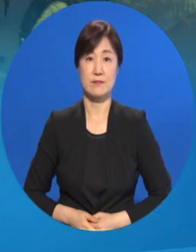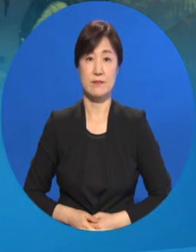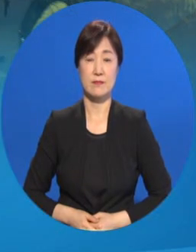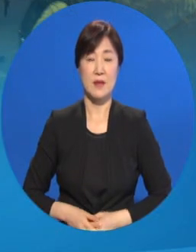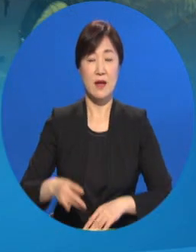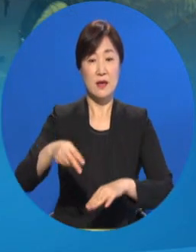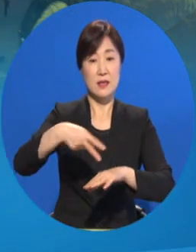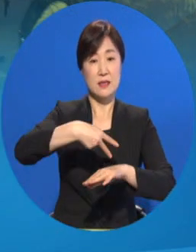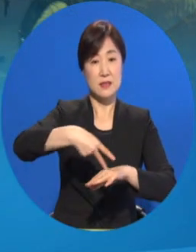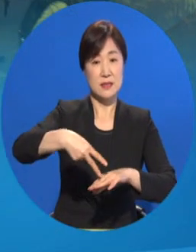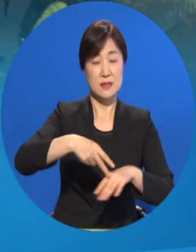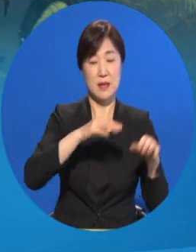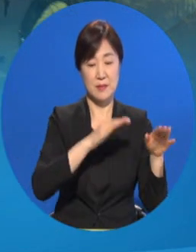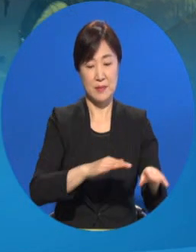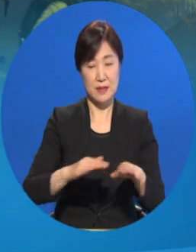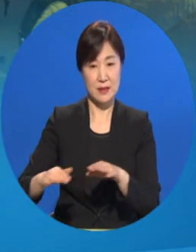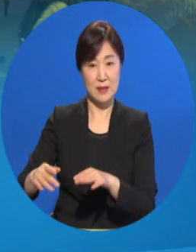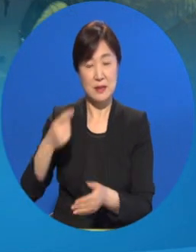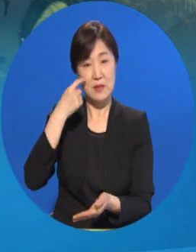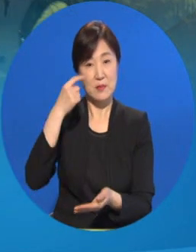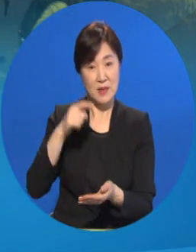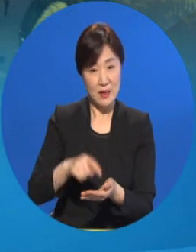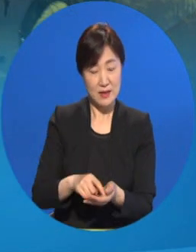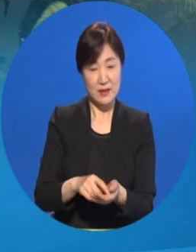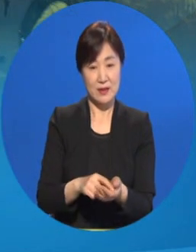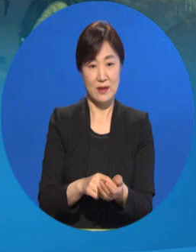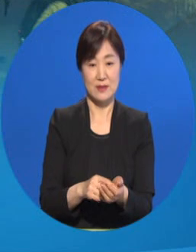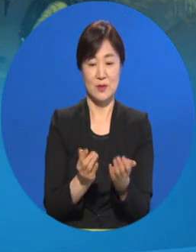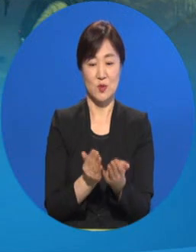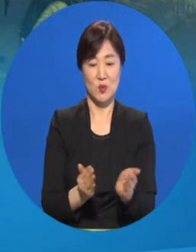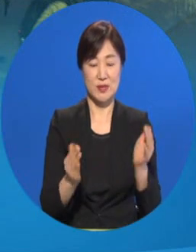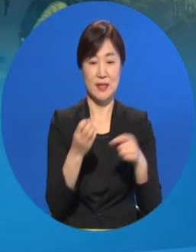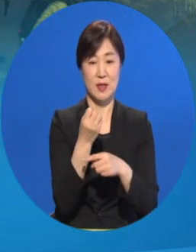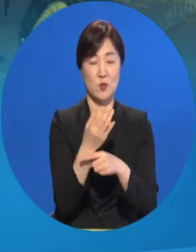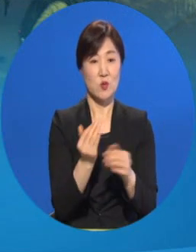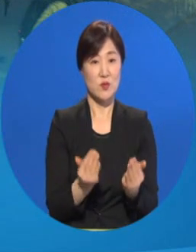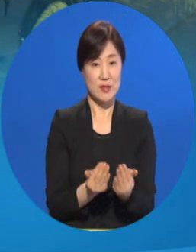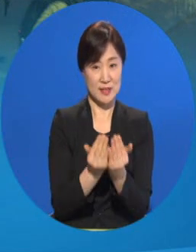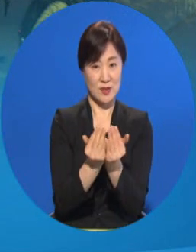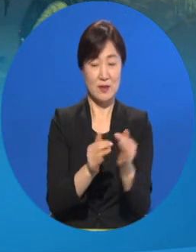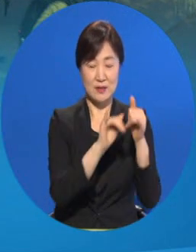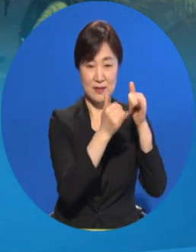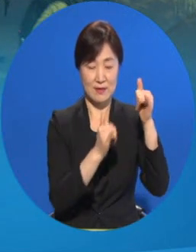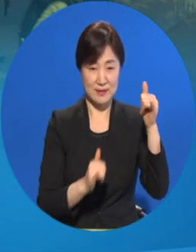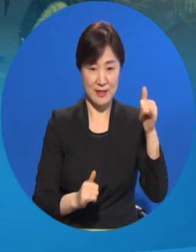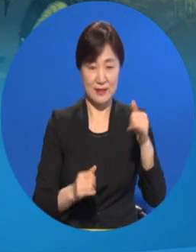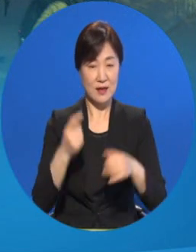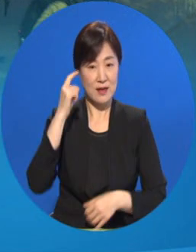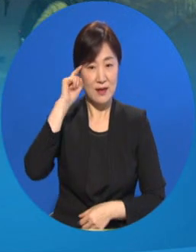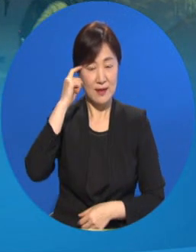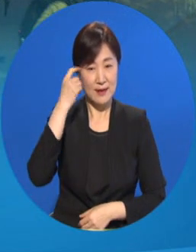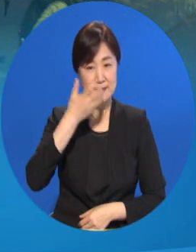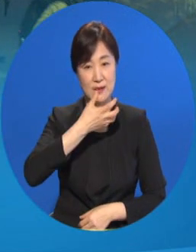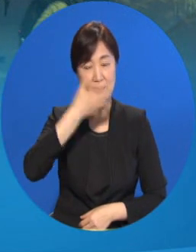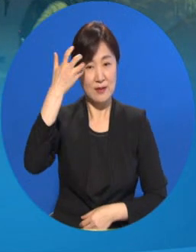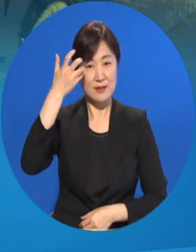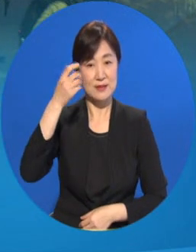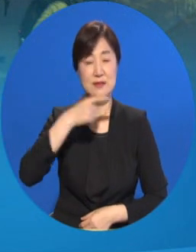신안 앞바다에서 발굴된 도자기 보물선의 역사를 실감 콘텐츠로 접하는 가상현실 체험관이